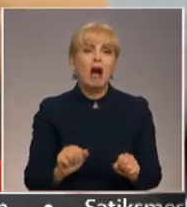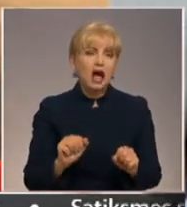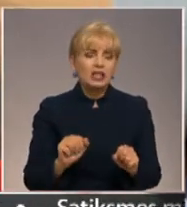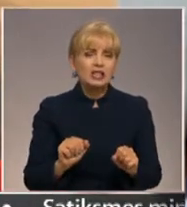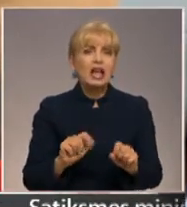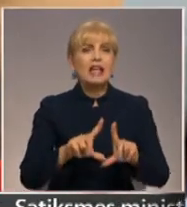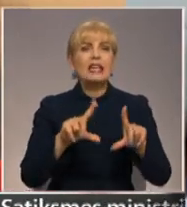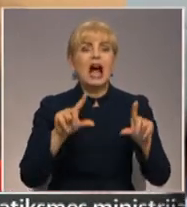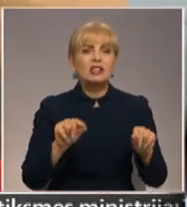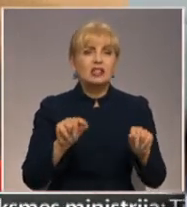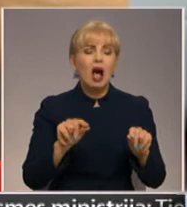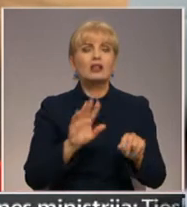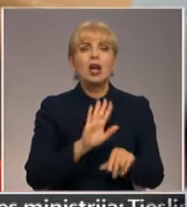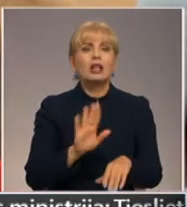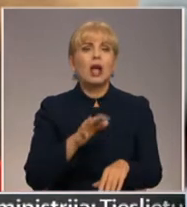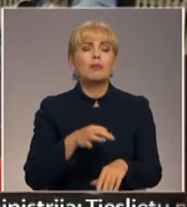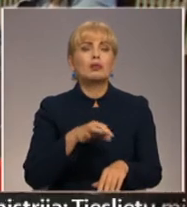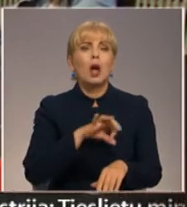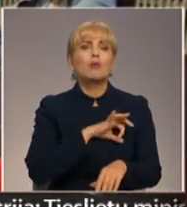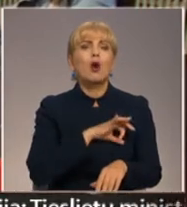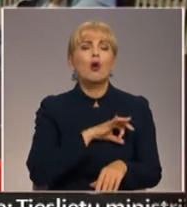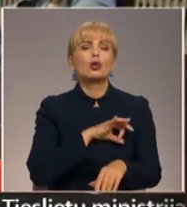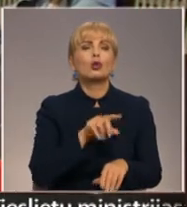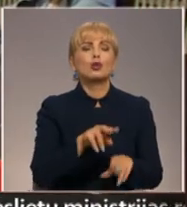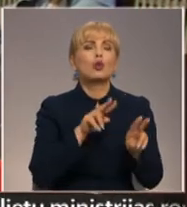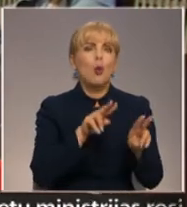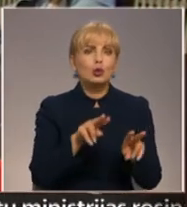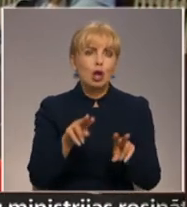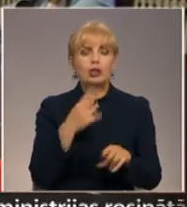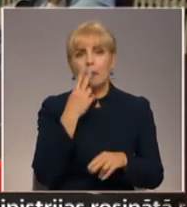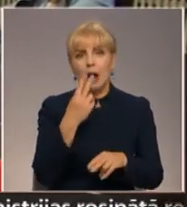laiku dienests vairs nebūs arī prokuratūras pāraudzībā, jo